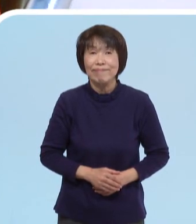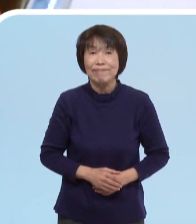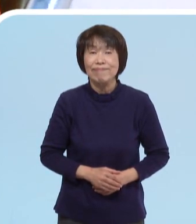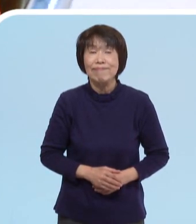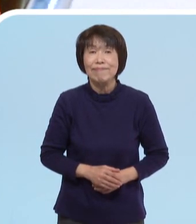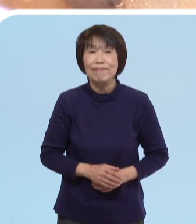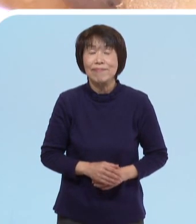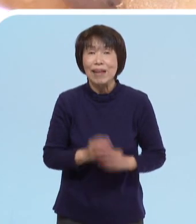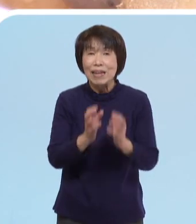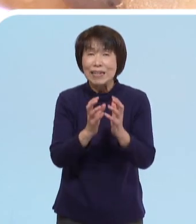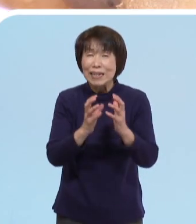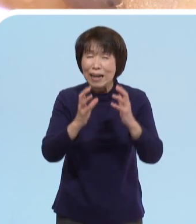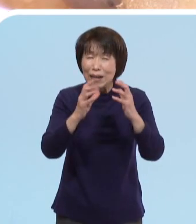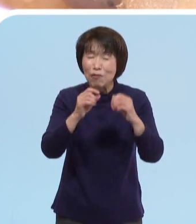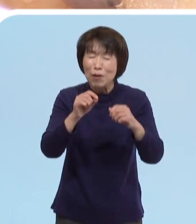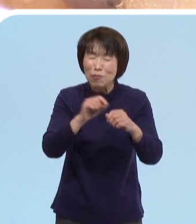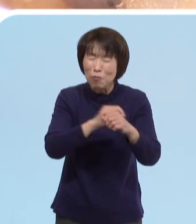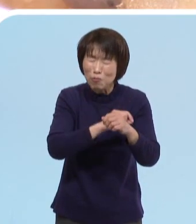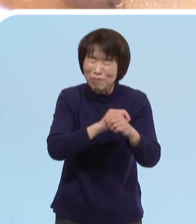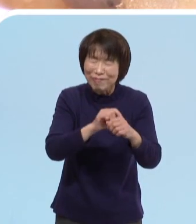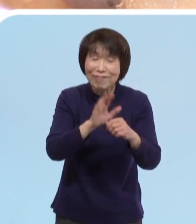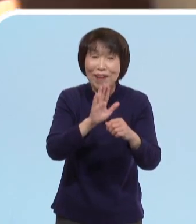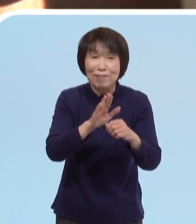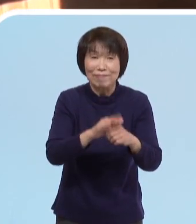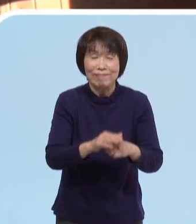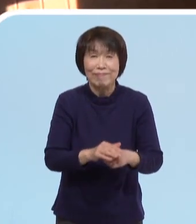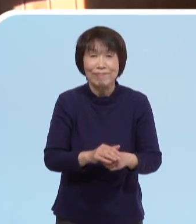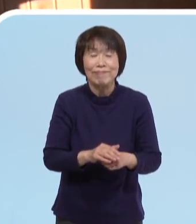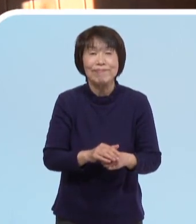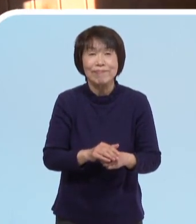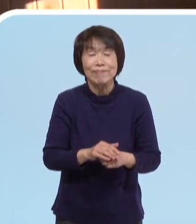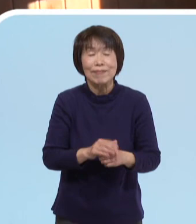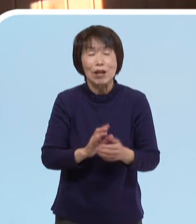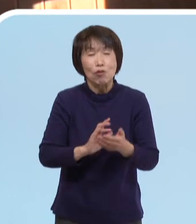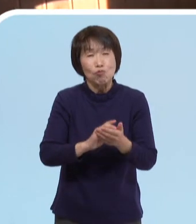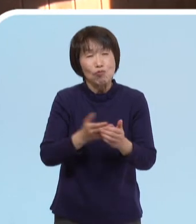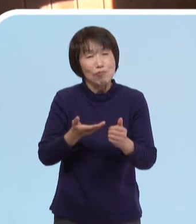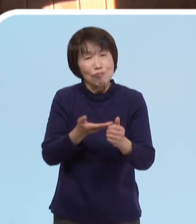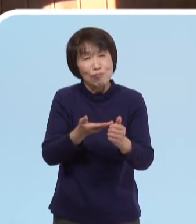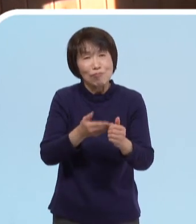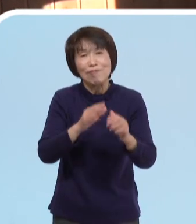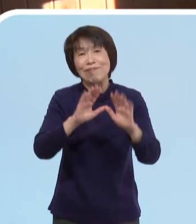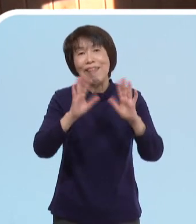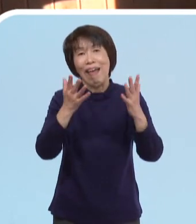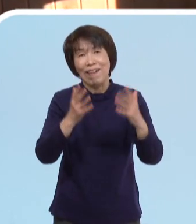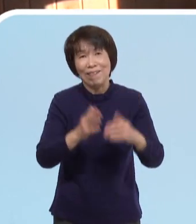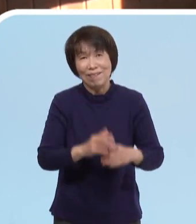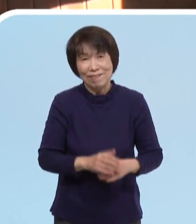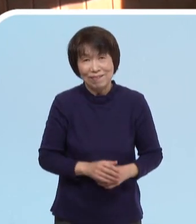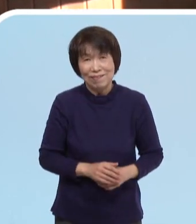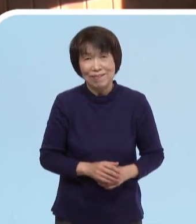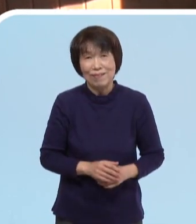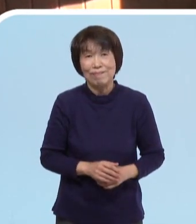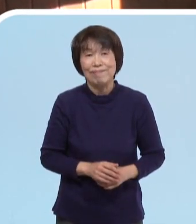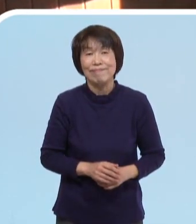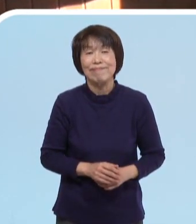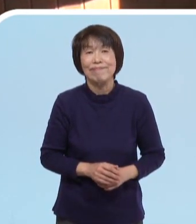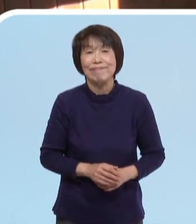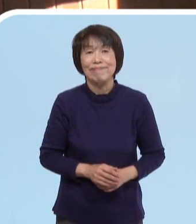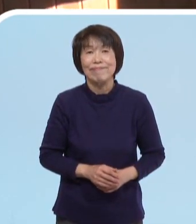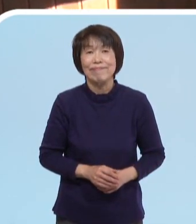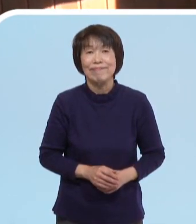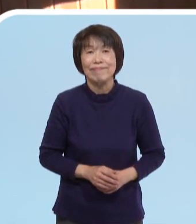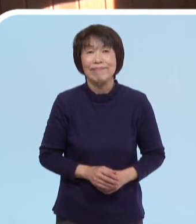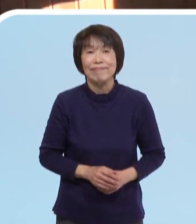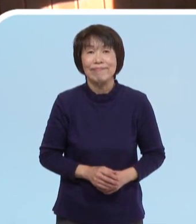野菜には特別なこだわりが。 自然のものというか、うん、あまり農薬を使わずに、はい、育